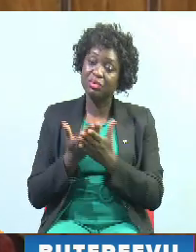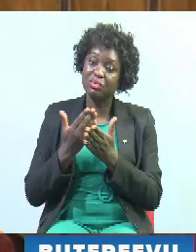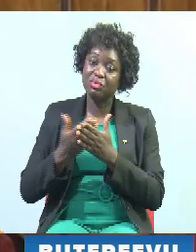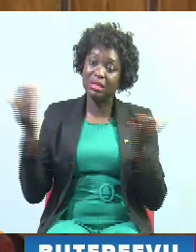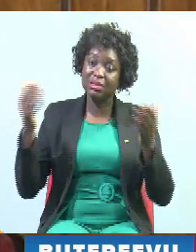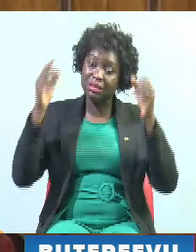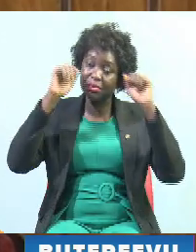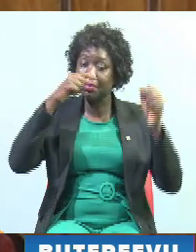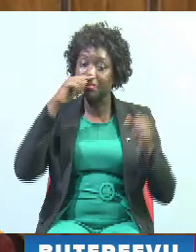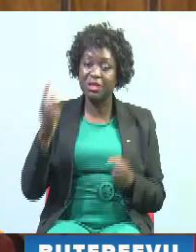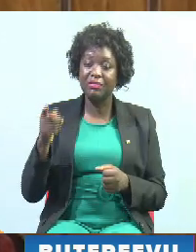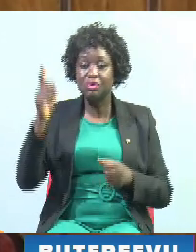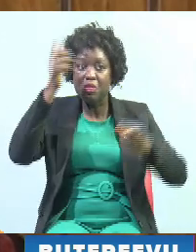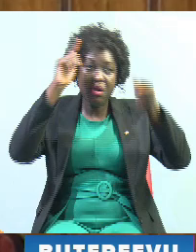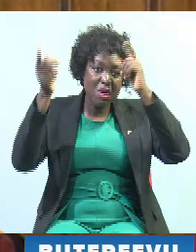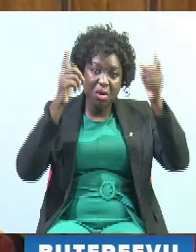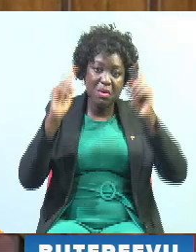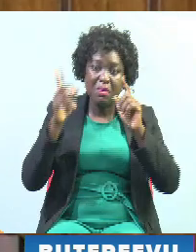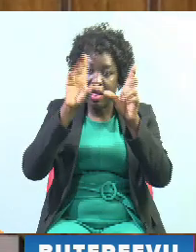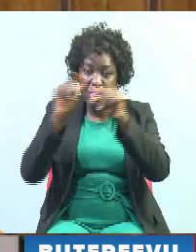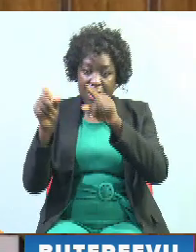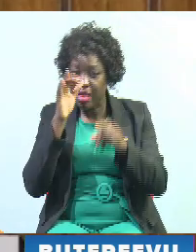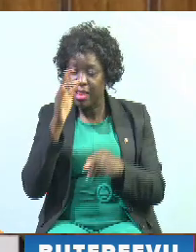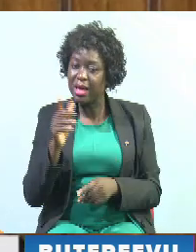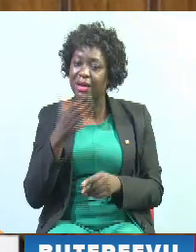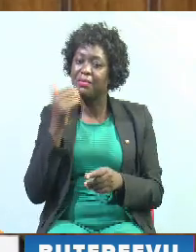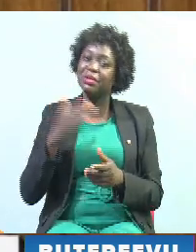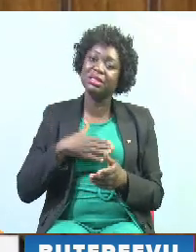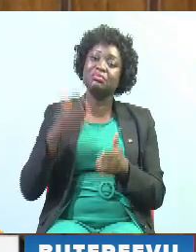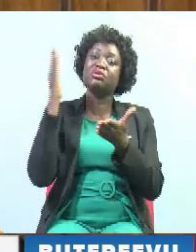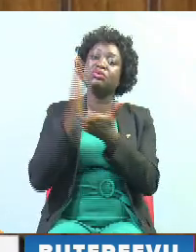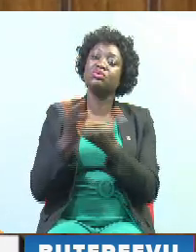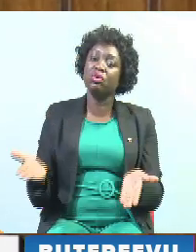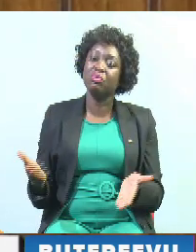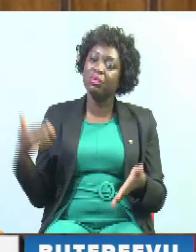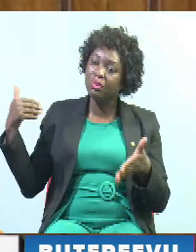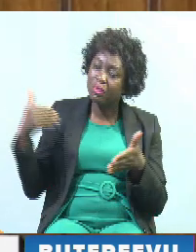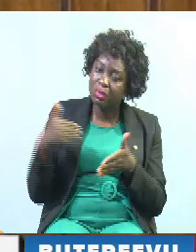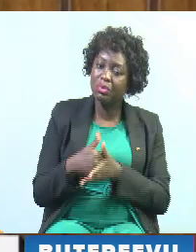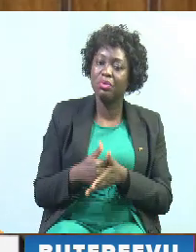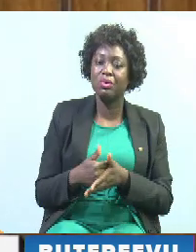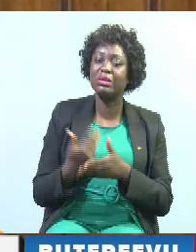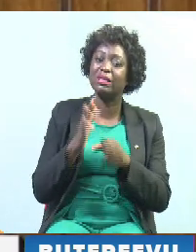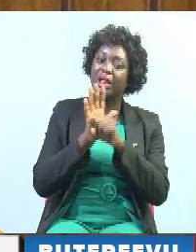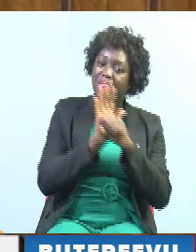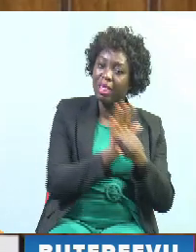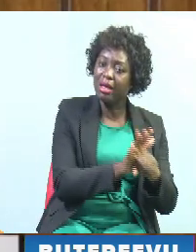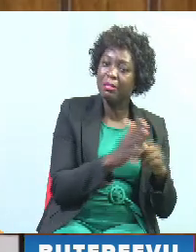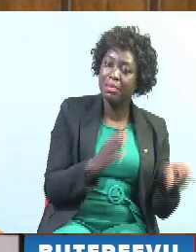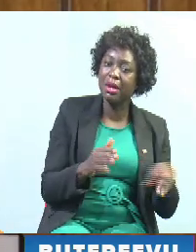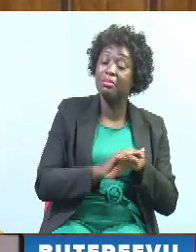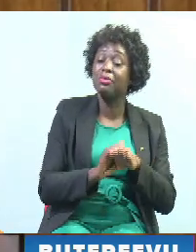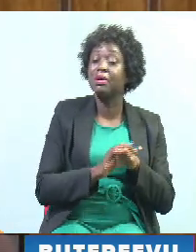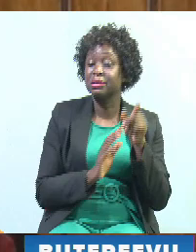n'obulimba amaze ebbanga ng'anyigiriza Buganda ku blackmail mu ngeri